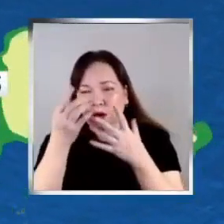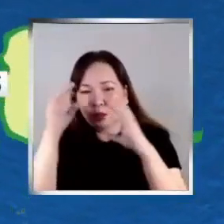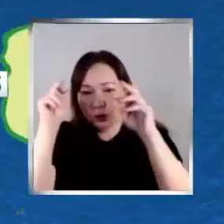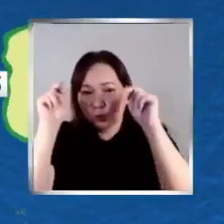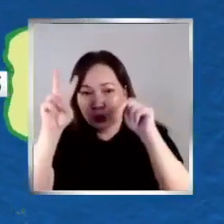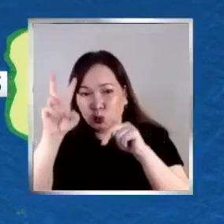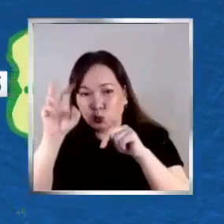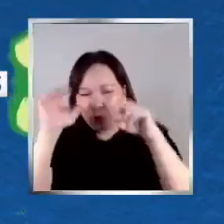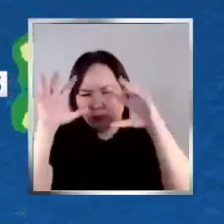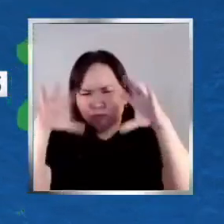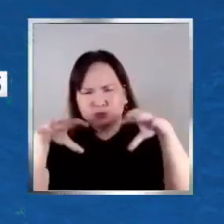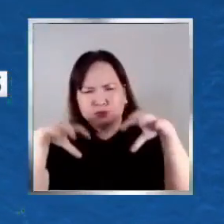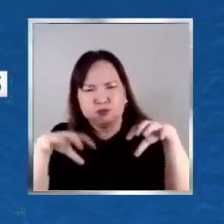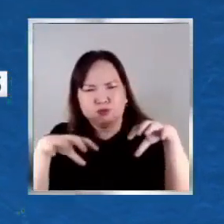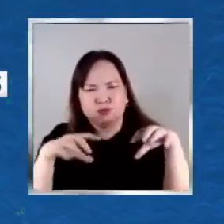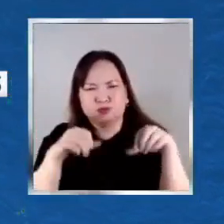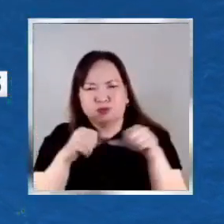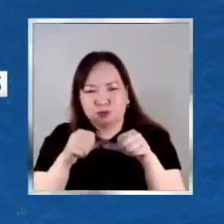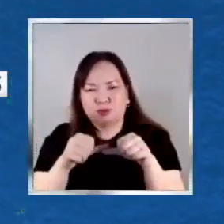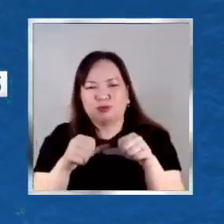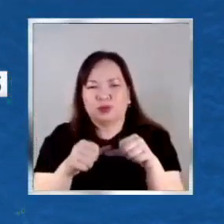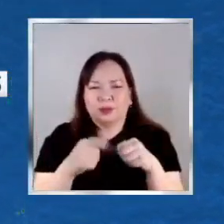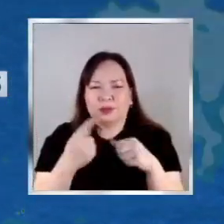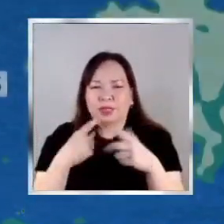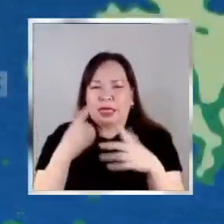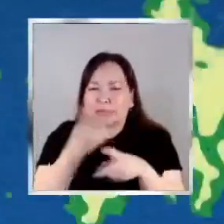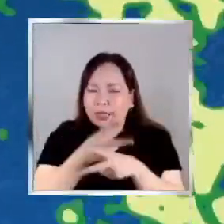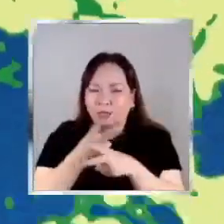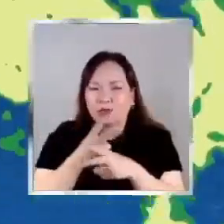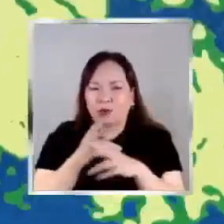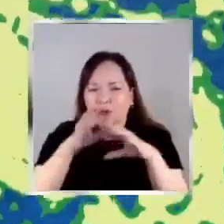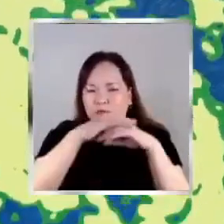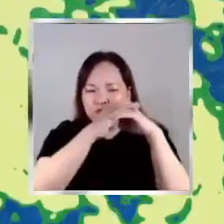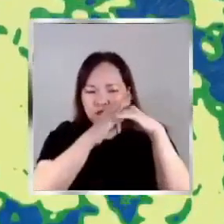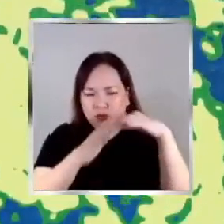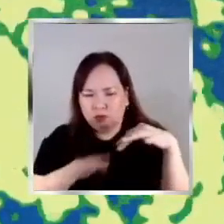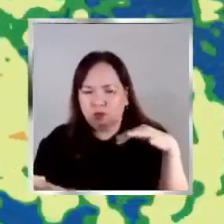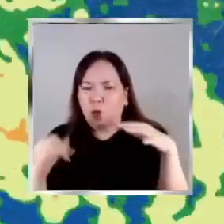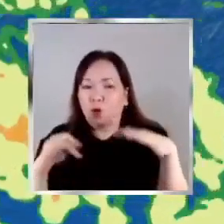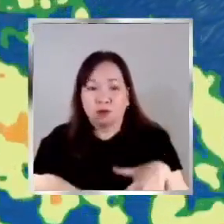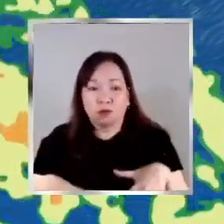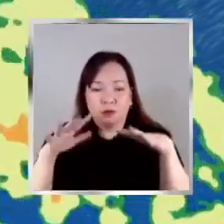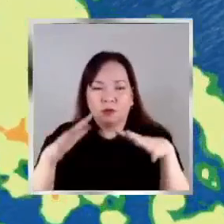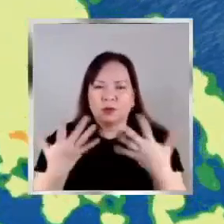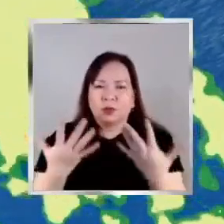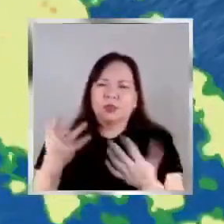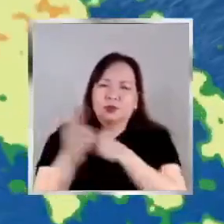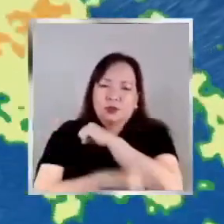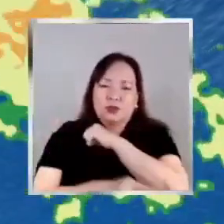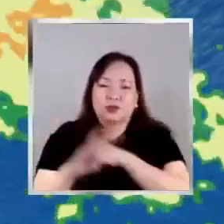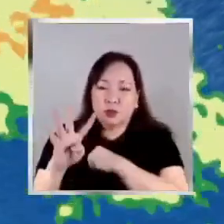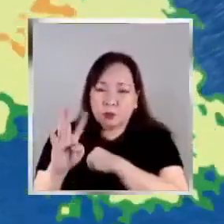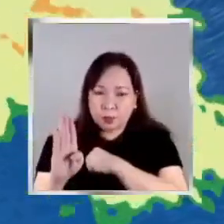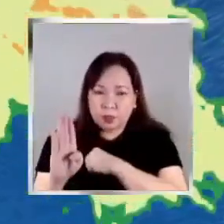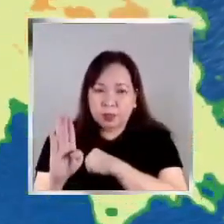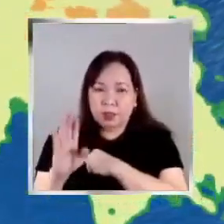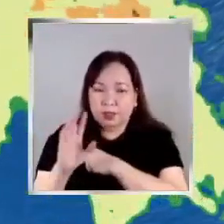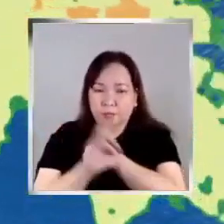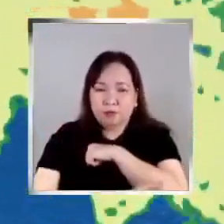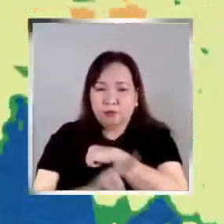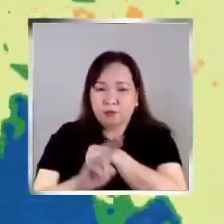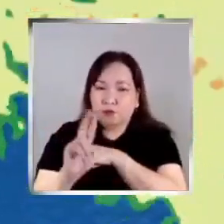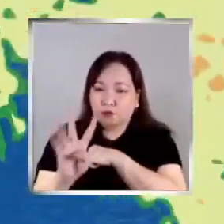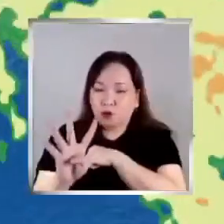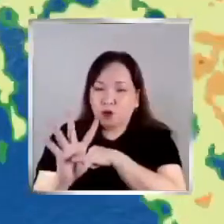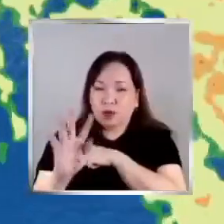ng baha o pagguho ng lupa. Halos maghapon naman ang ulan sa Mimaropa, Calabar Zone, Bicol Region, Aurora,